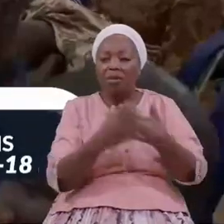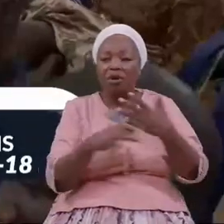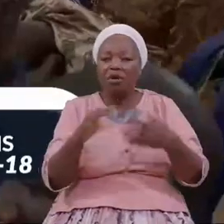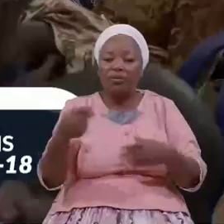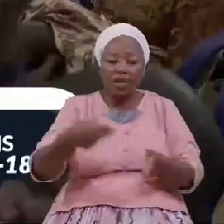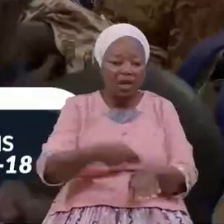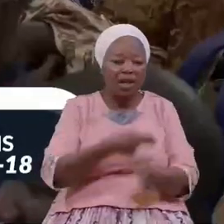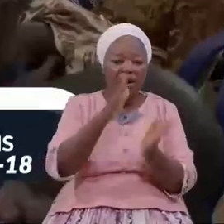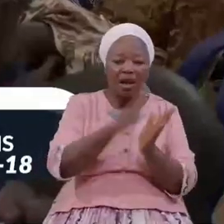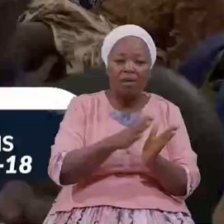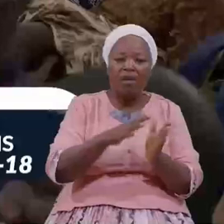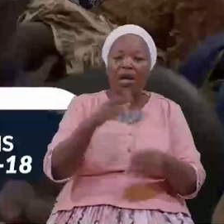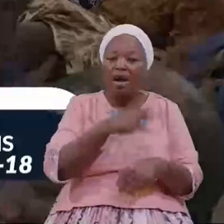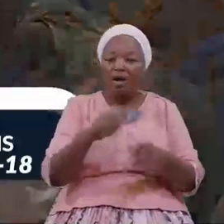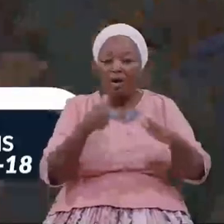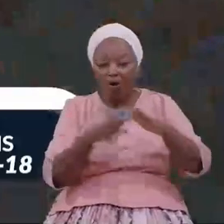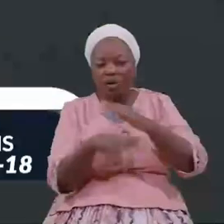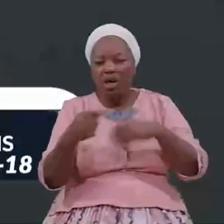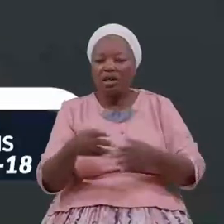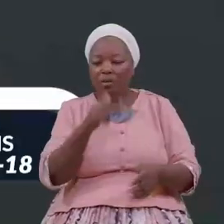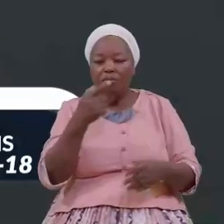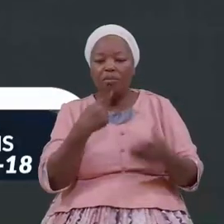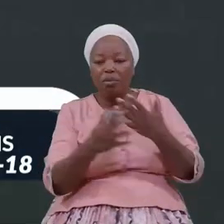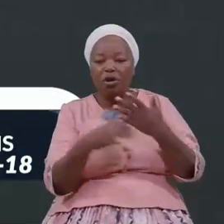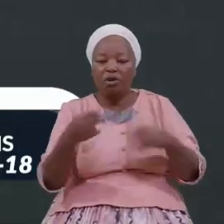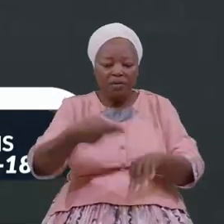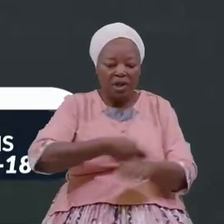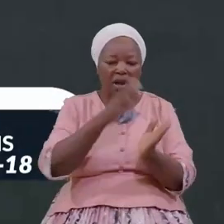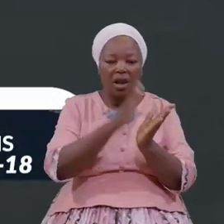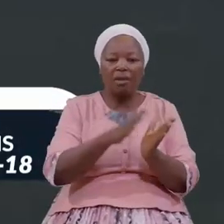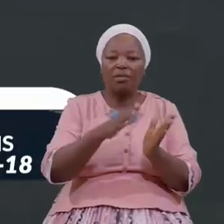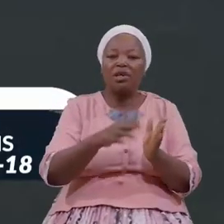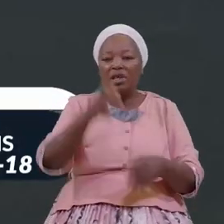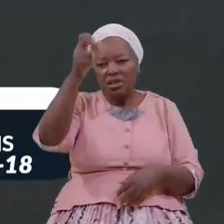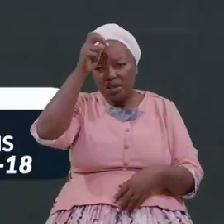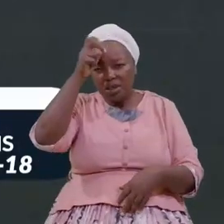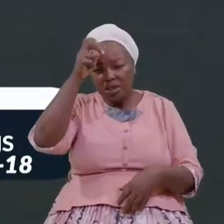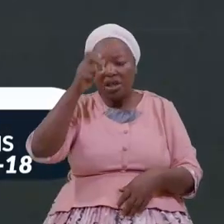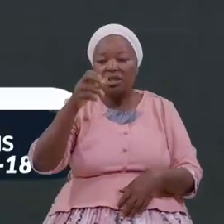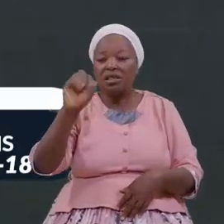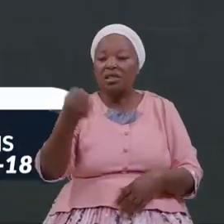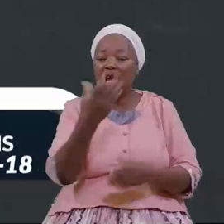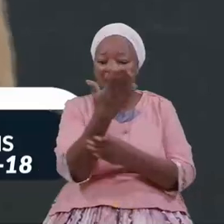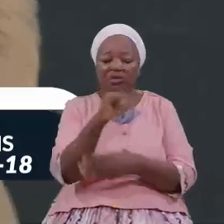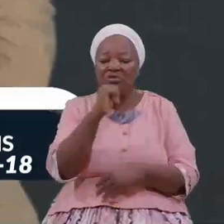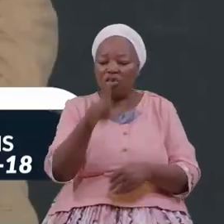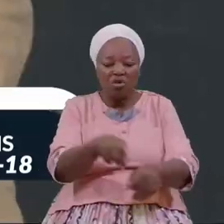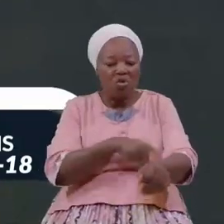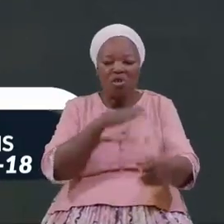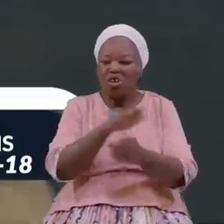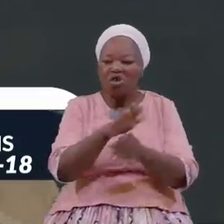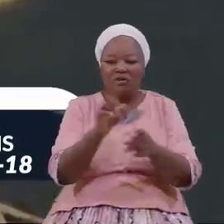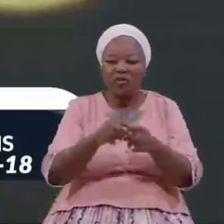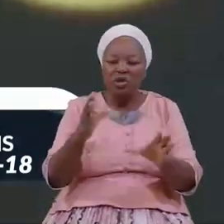allez sous le sang de l'agneau et sous ce sang de l'agneau, la main de Satan n'est pas assez longue pour vous